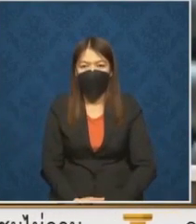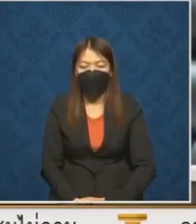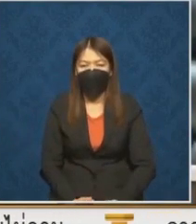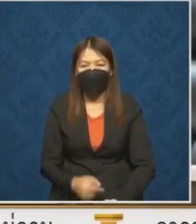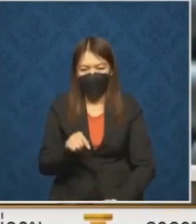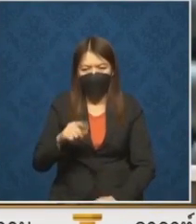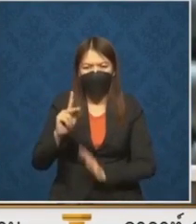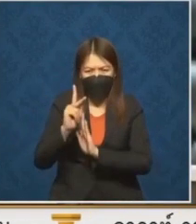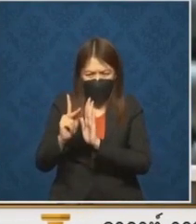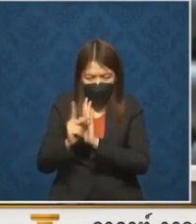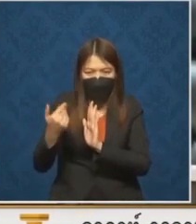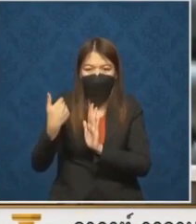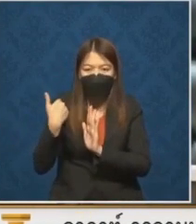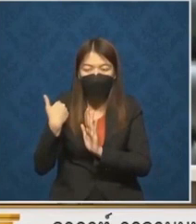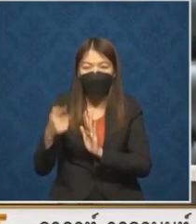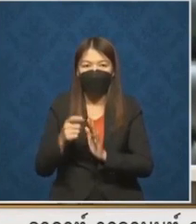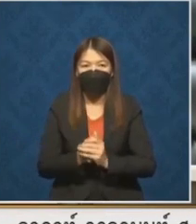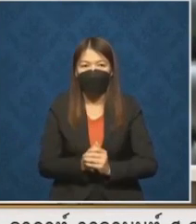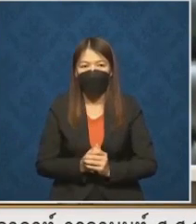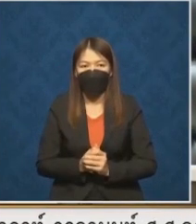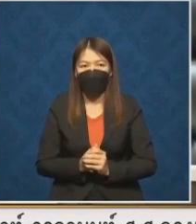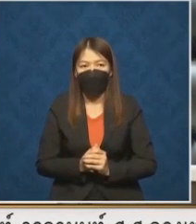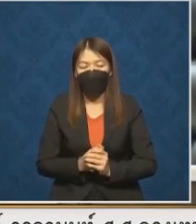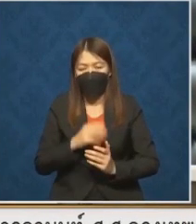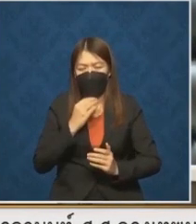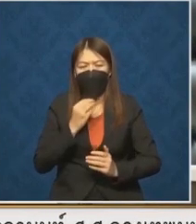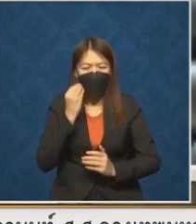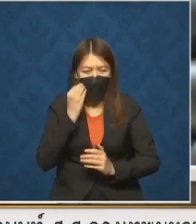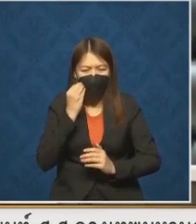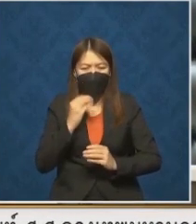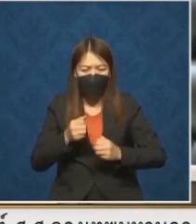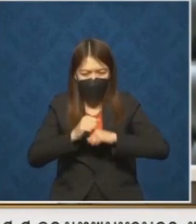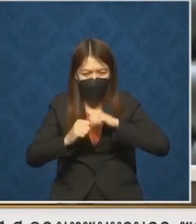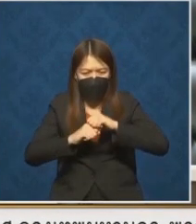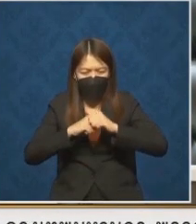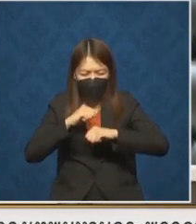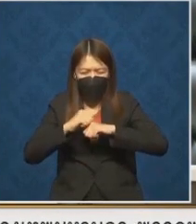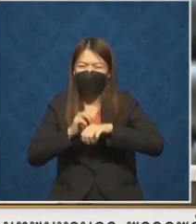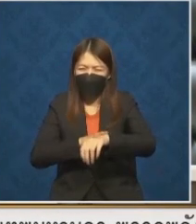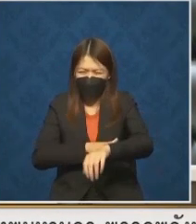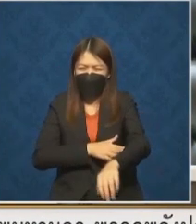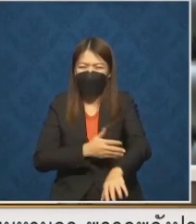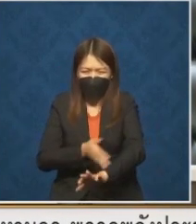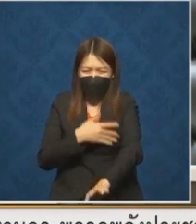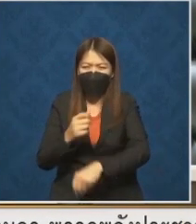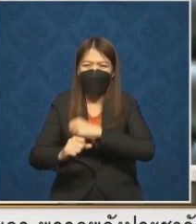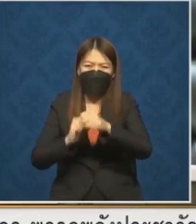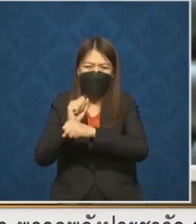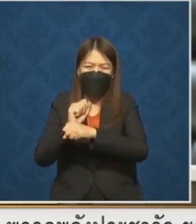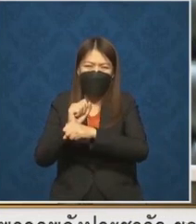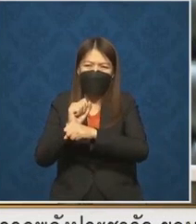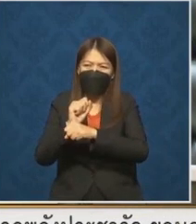ทั้งที่เรามีกฎหมายถ้าคนมาอยู่ก่อนป่าไม้ 300 ปีอยู่มาก่อนอยแล้ว